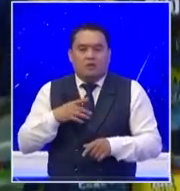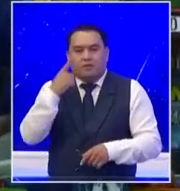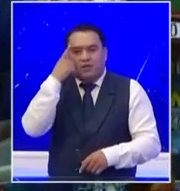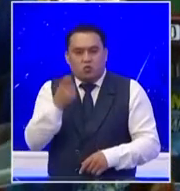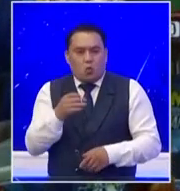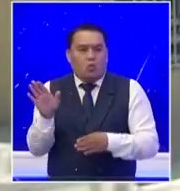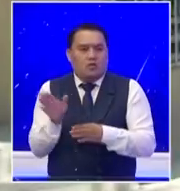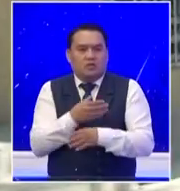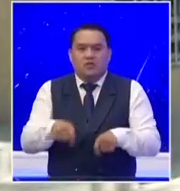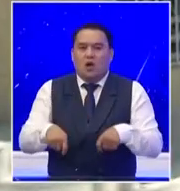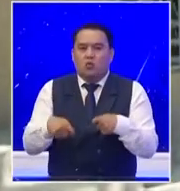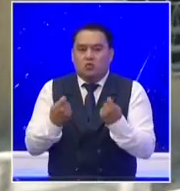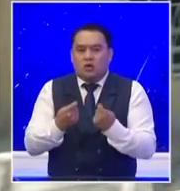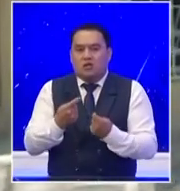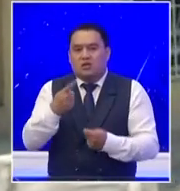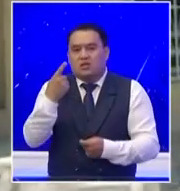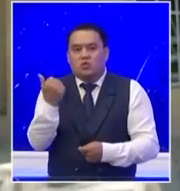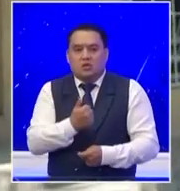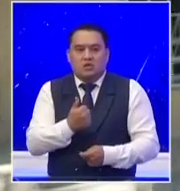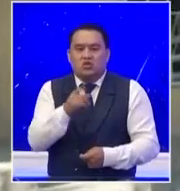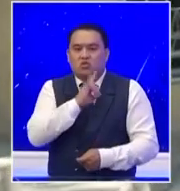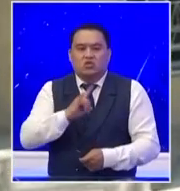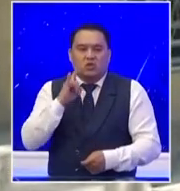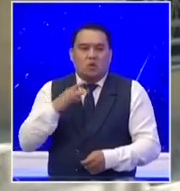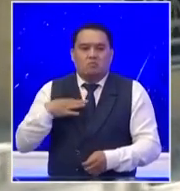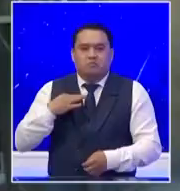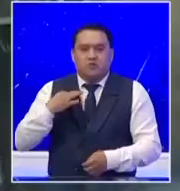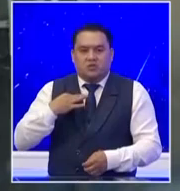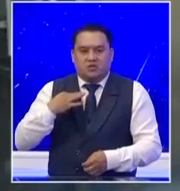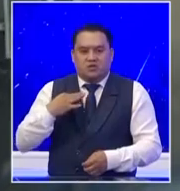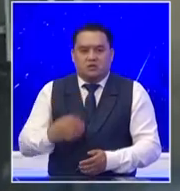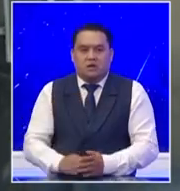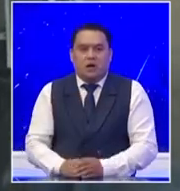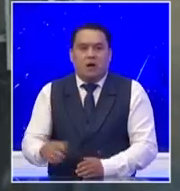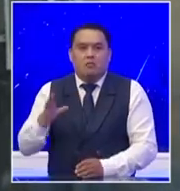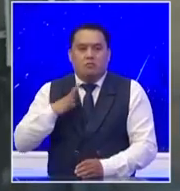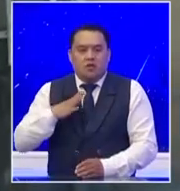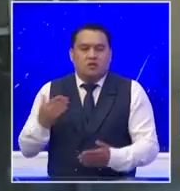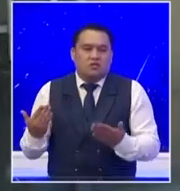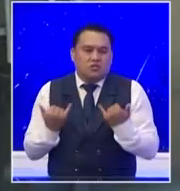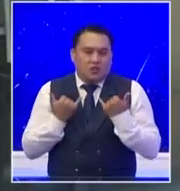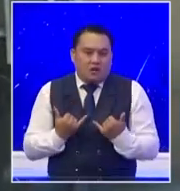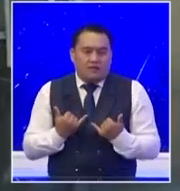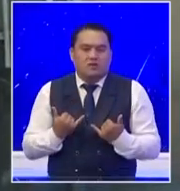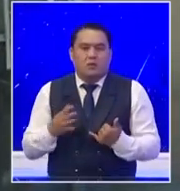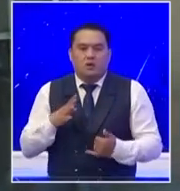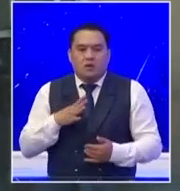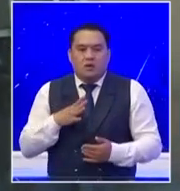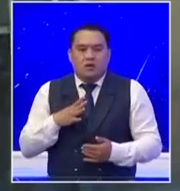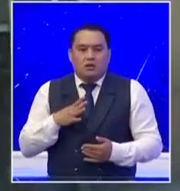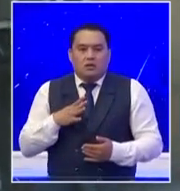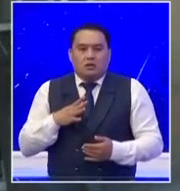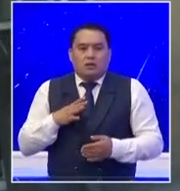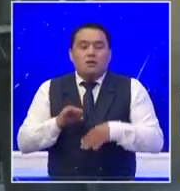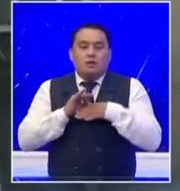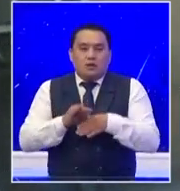об устранении нарушений неделю назад. Женщина проигнорировала. Было дано уведомление, но в настоящее время,